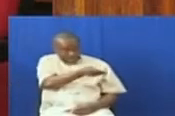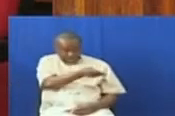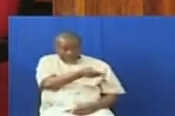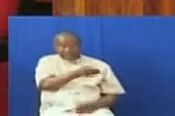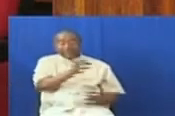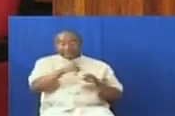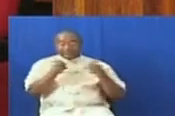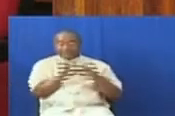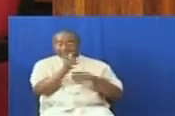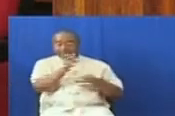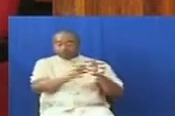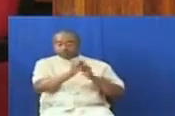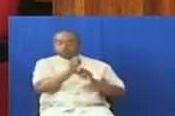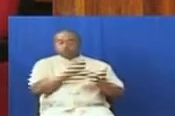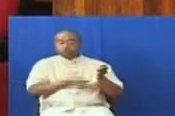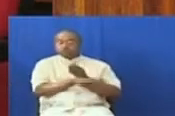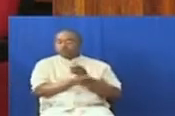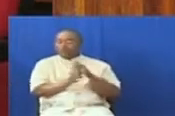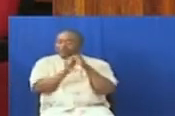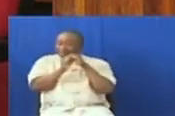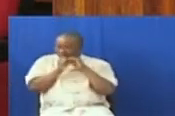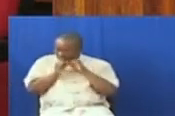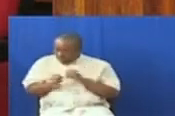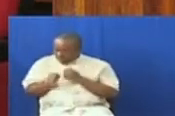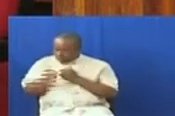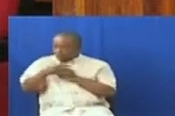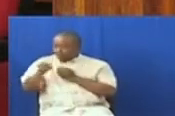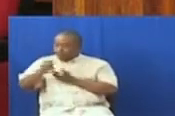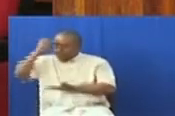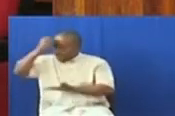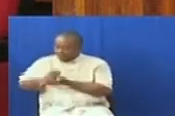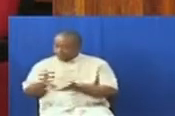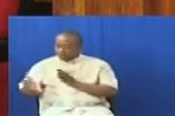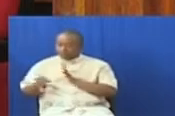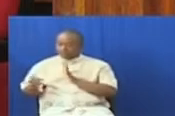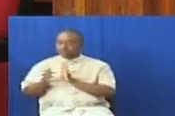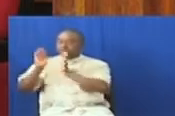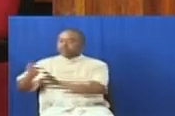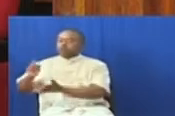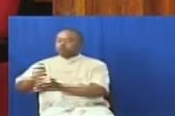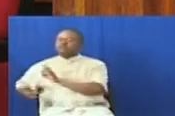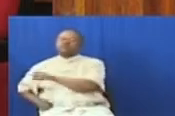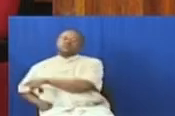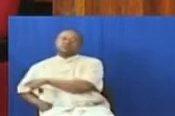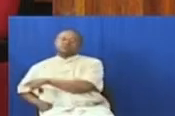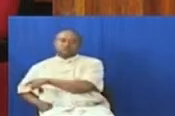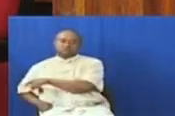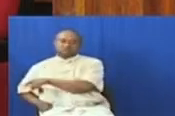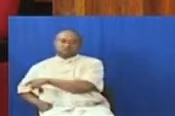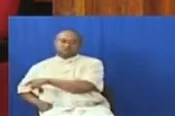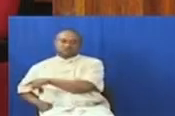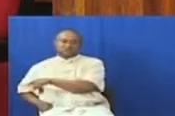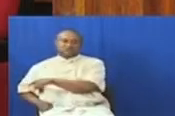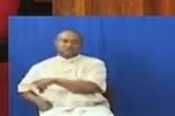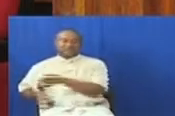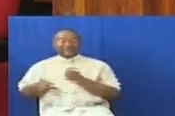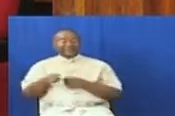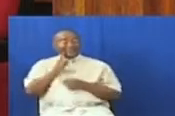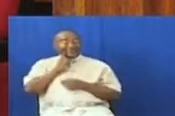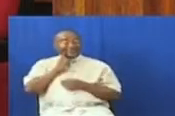inatakiwa ambayo imekuwa certified na mwanasheria ibaki katika ofisi. Sasa inaonekana kila